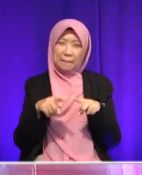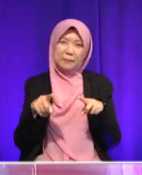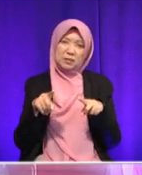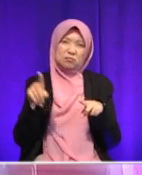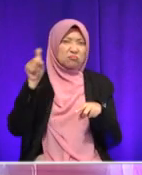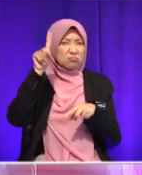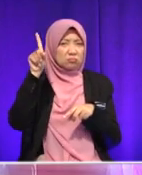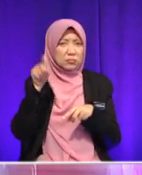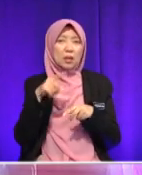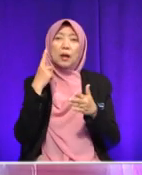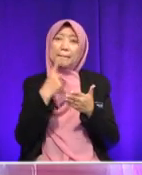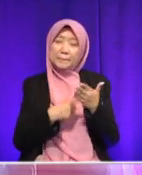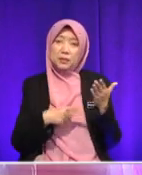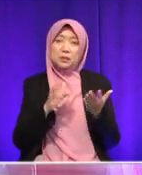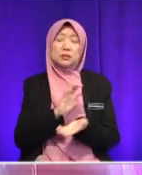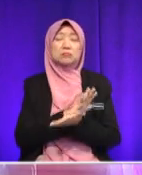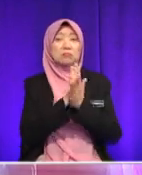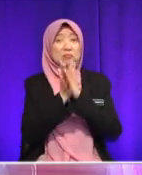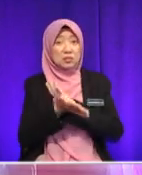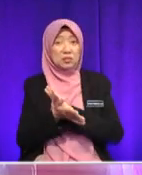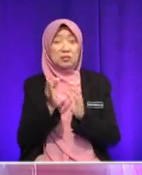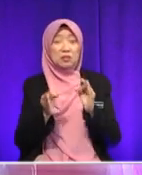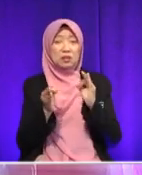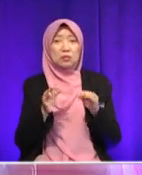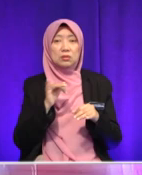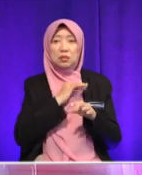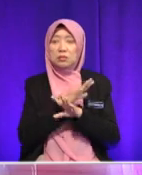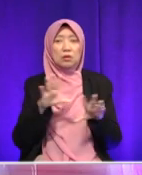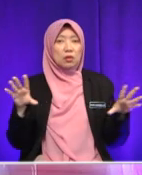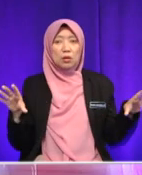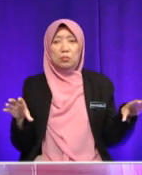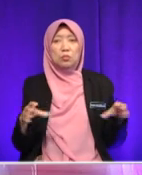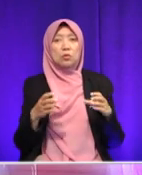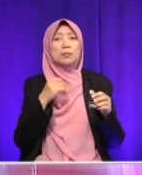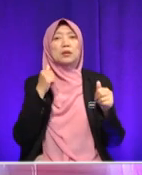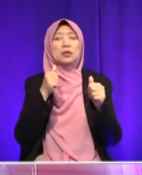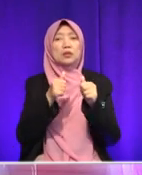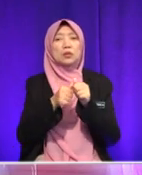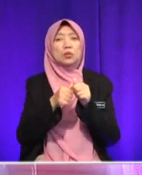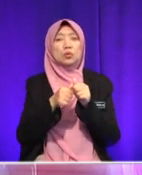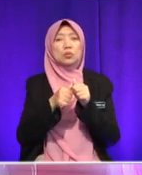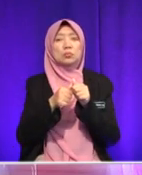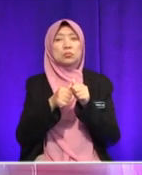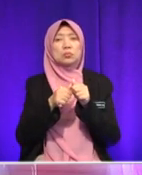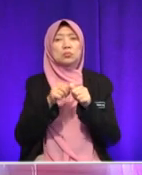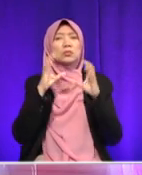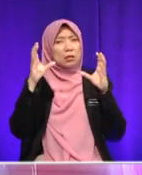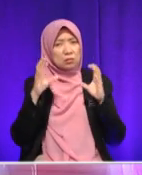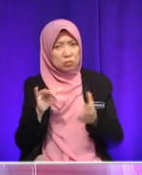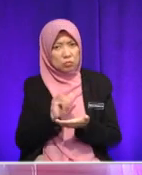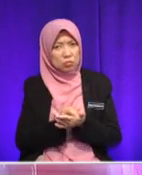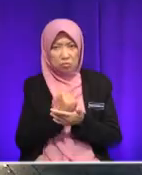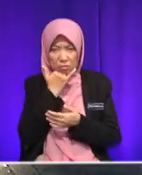tertanya-tanya. Betul. Apa akan terjadi sekiranya kalau saya tidak melakukan atau menulis jawapan mengikut template tersebut? Adakah jawapan saya akan menjadi salah?